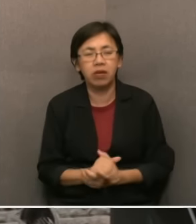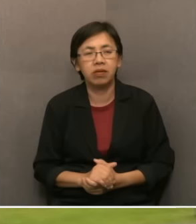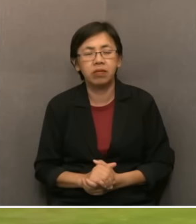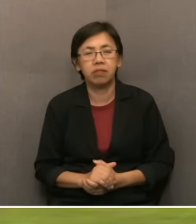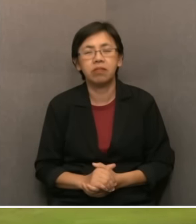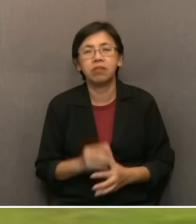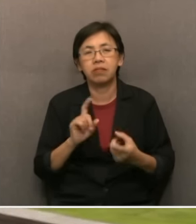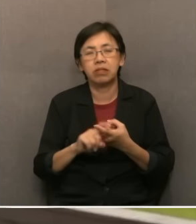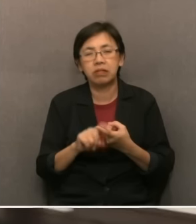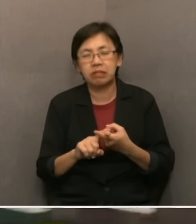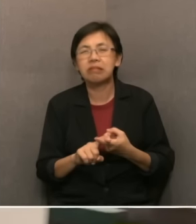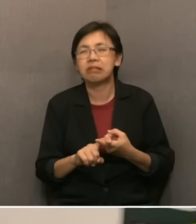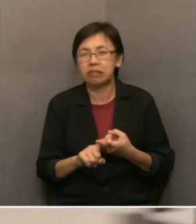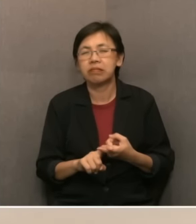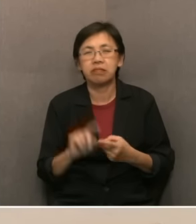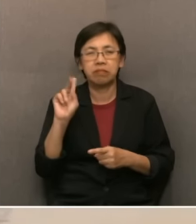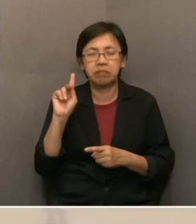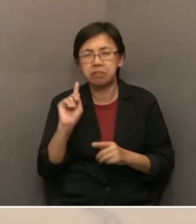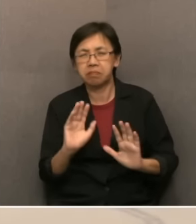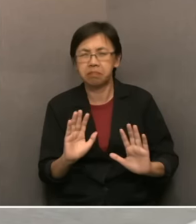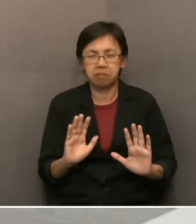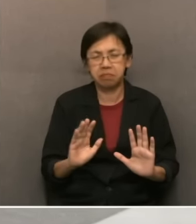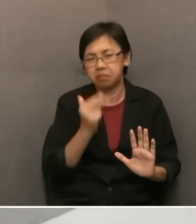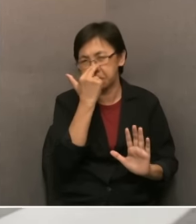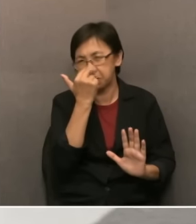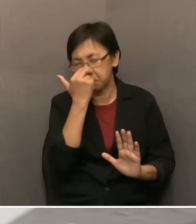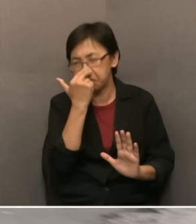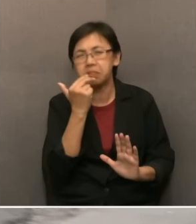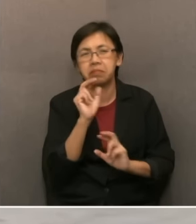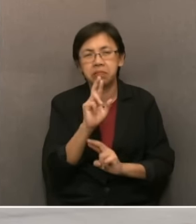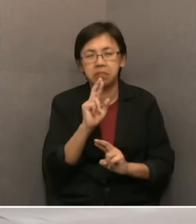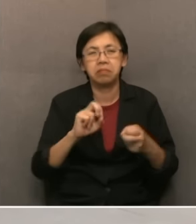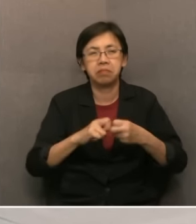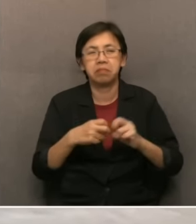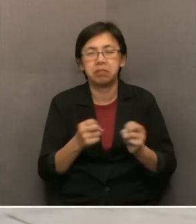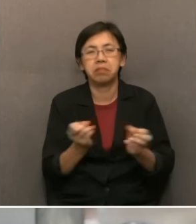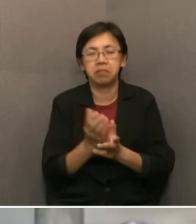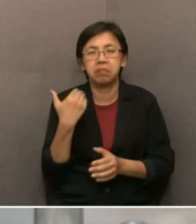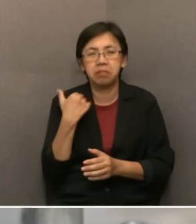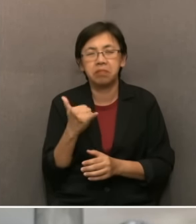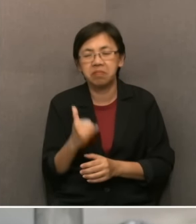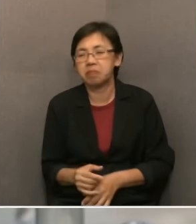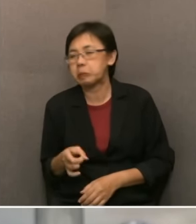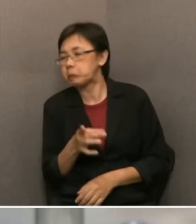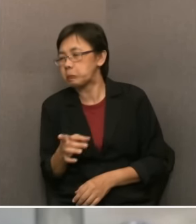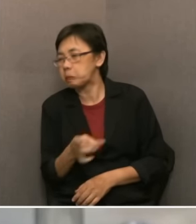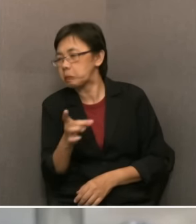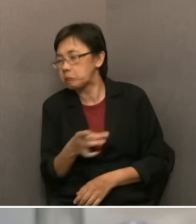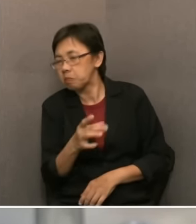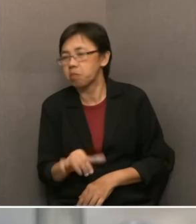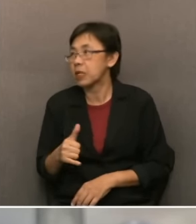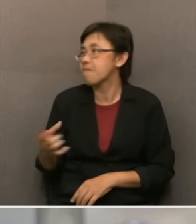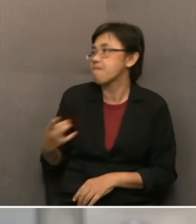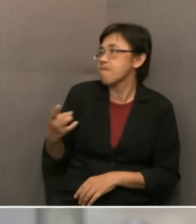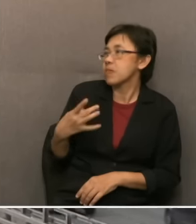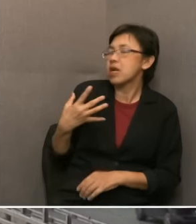ก็มีความปลอบบางเกี่ยวกับเรื่องการข่าวตรงเนี้ยซึ่งมันก็มีผลอย่างมากกับการยั่วยุว่าถ้ามันมีการ